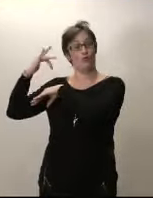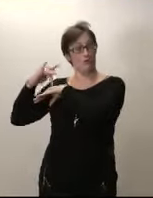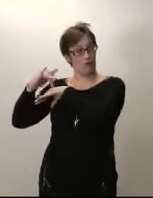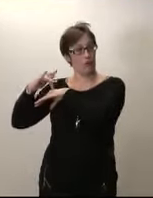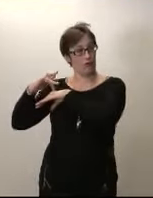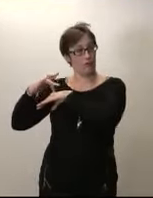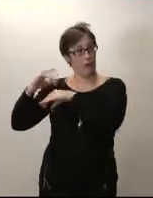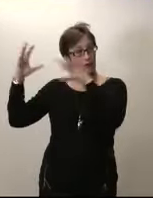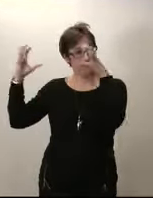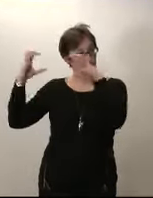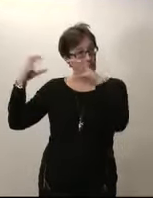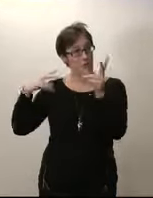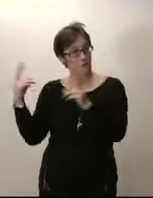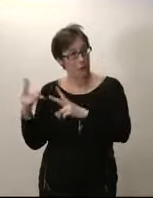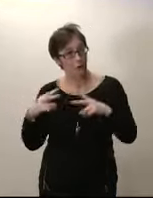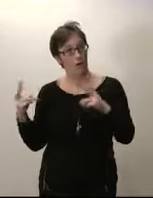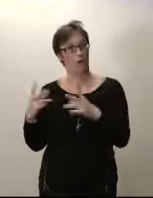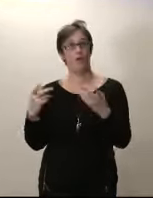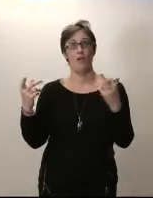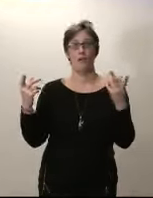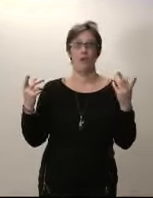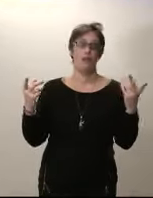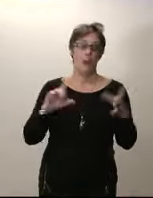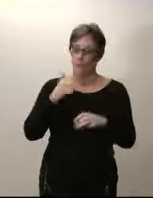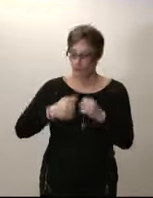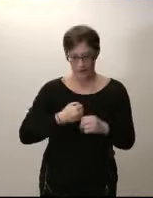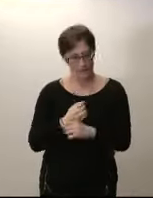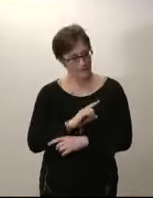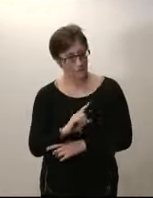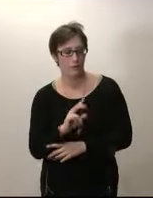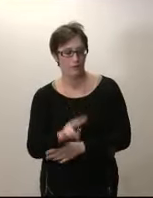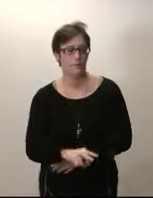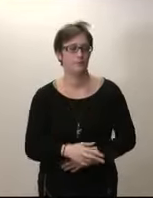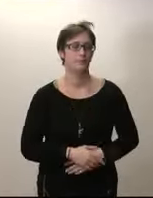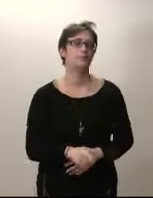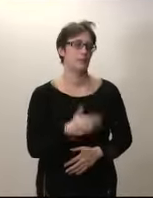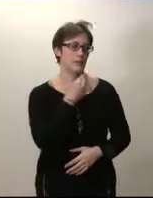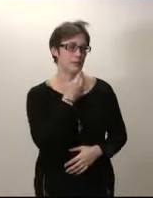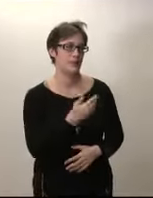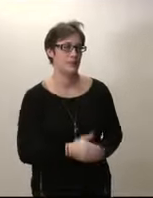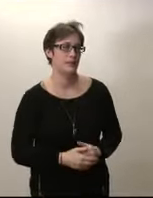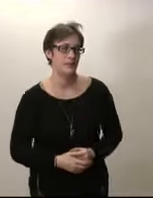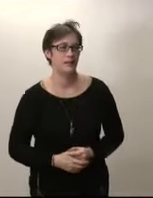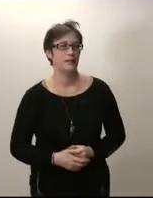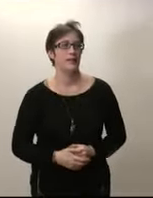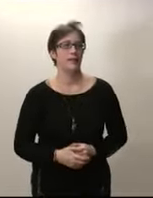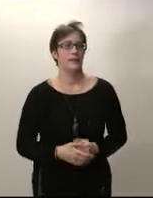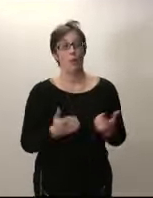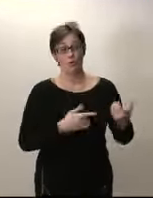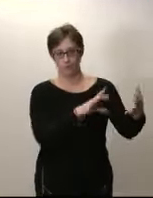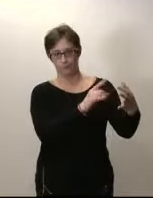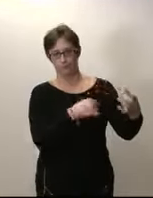il y a eu effectivement des périodes où la météo n'était pas favorable. Mais pas la première année, pas lorsque j'étais là. Merci, monsieur. Je n'ai fait simplement que reprendre ce que vous